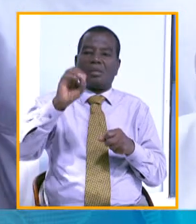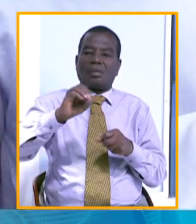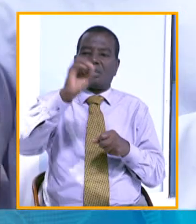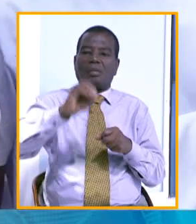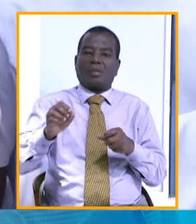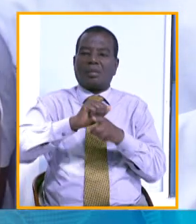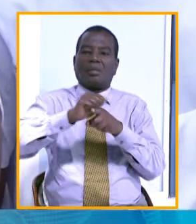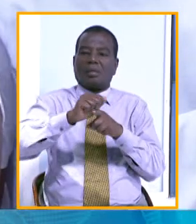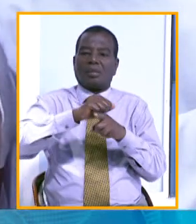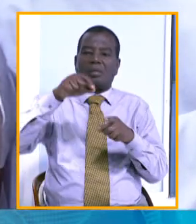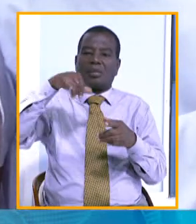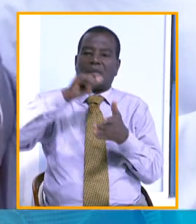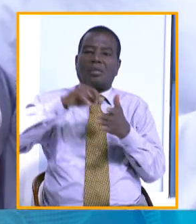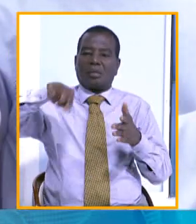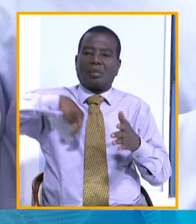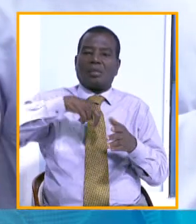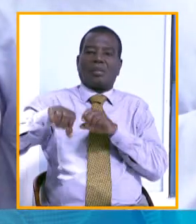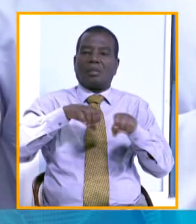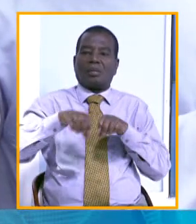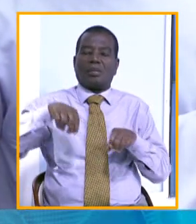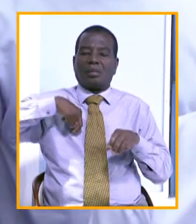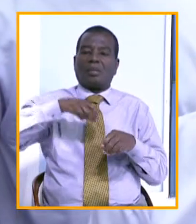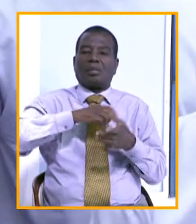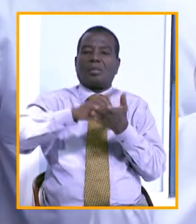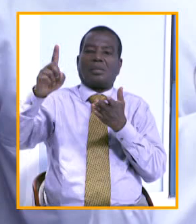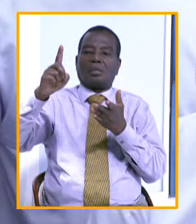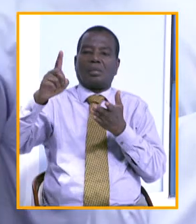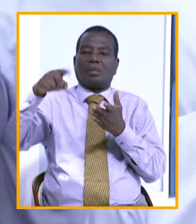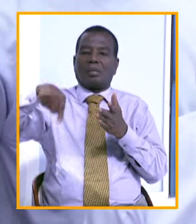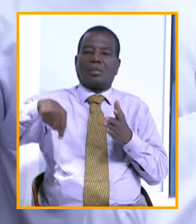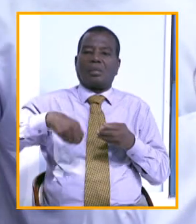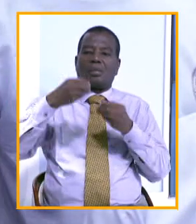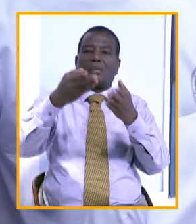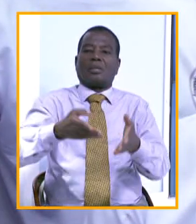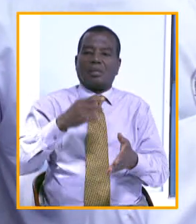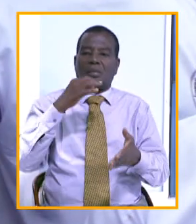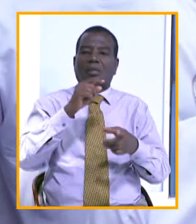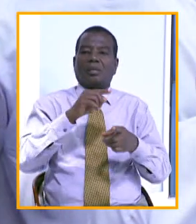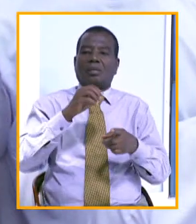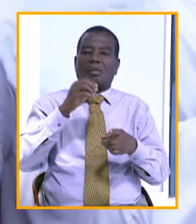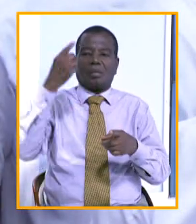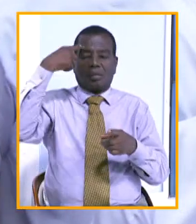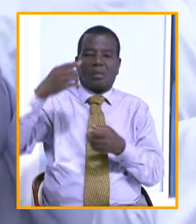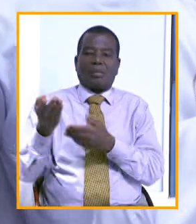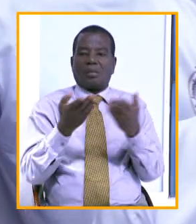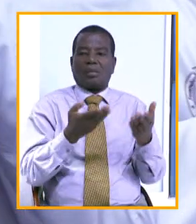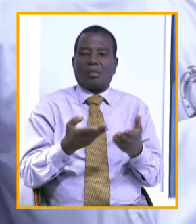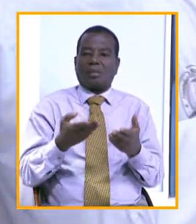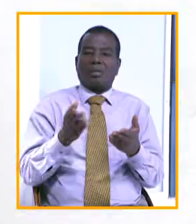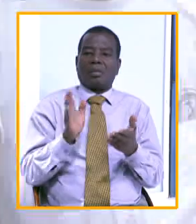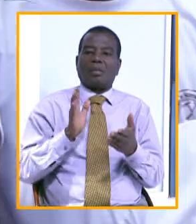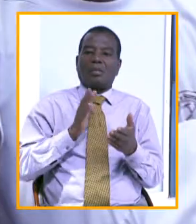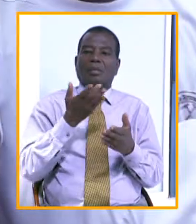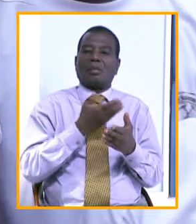pratique. Et ce que nous faisons, nous avons des semaines que nous mettons à profit pour envoyer nos étudiants sur le